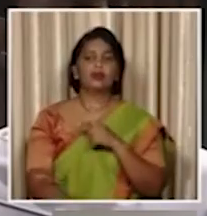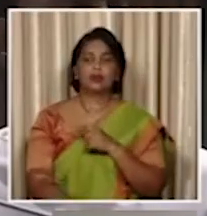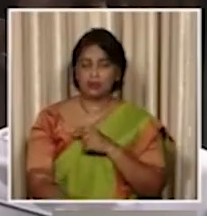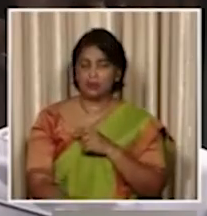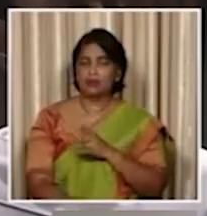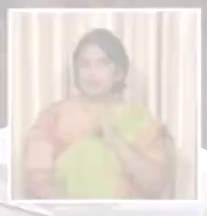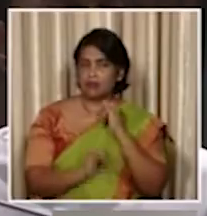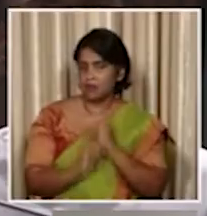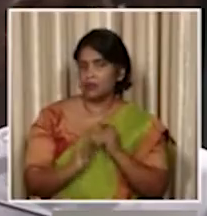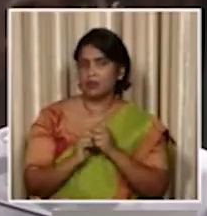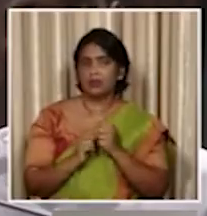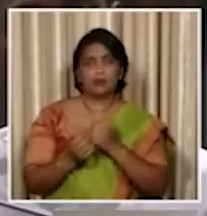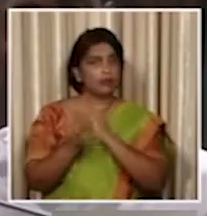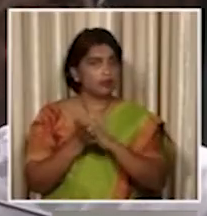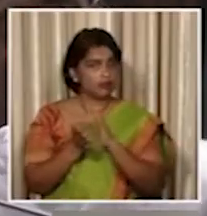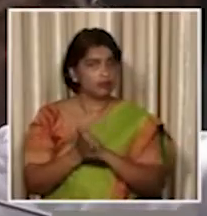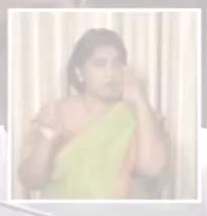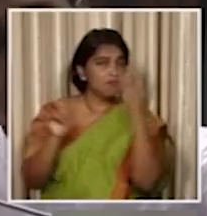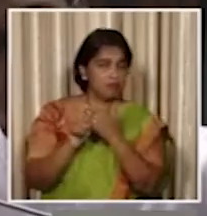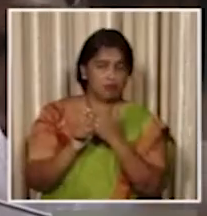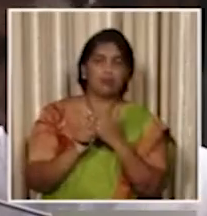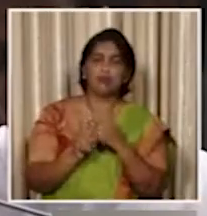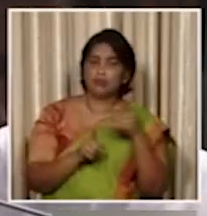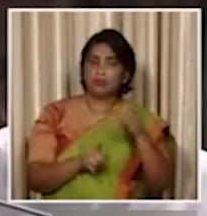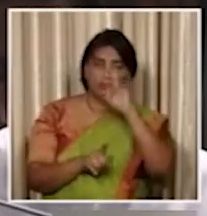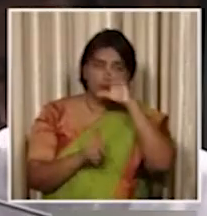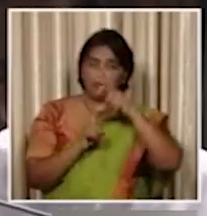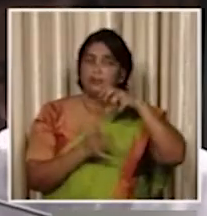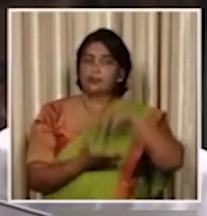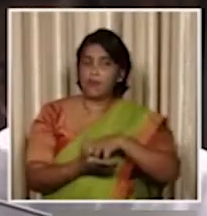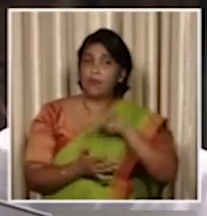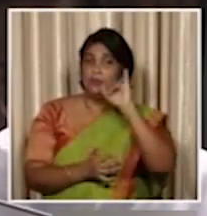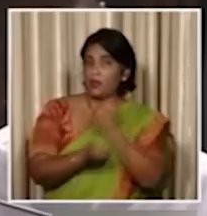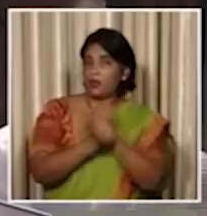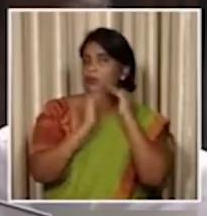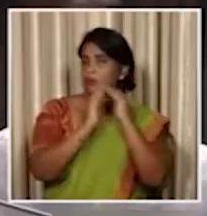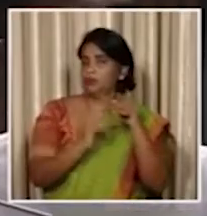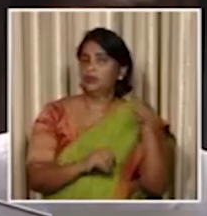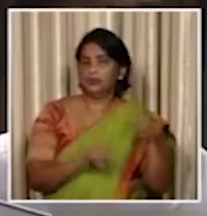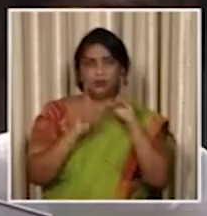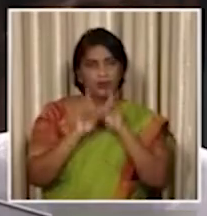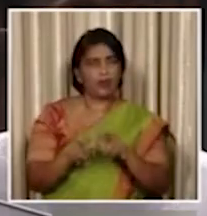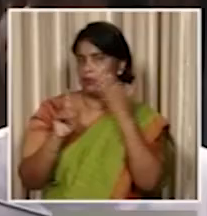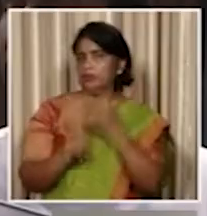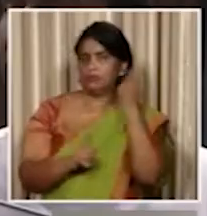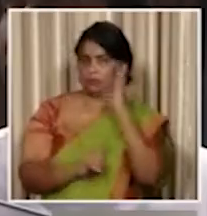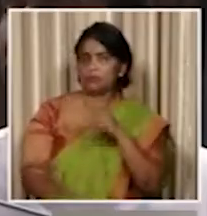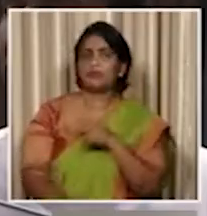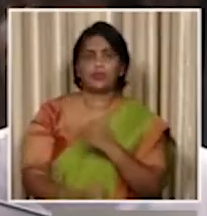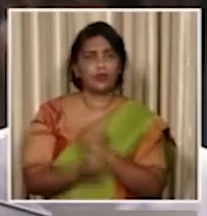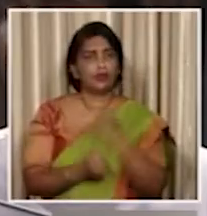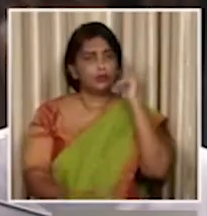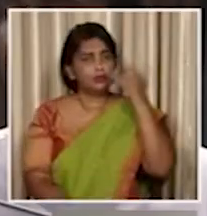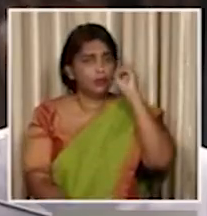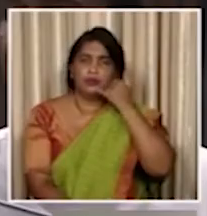ළමයින්ට අසාධාරණයක් ගන්න මේ යුක්තිය මෙහෙම දඩමීමා කරගෙන මේ කුරුණෑගල දිස්ත්‍රික්කයේ සමහර පොලිස් ස්ථානවල මේ වගේ සිද්ධි ගණනාවක් සිද්ධ වෙනවා. පොලිස්පතිතුමාට